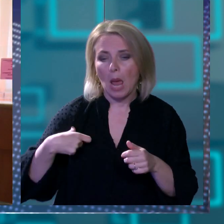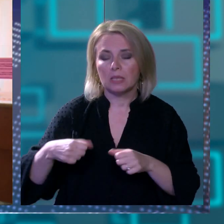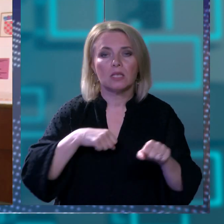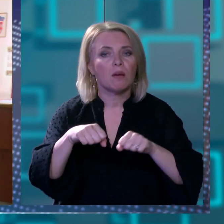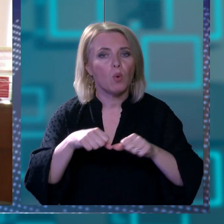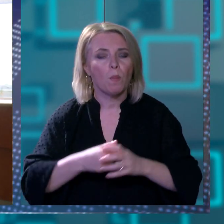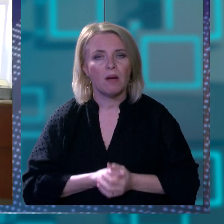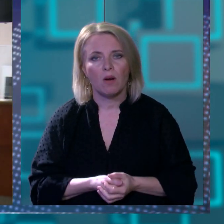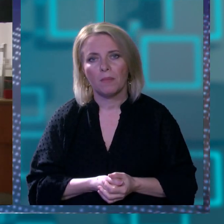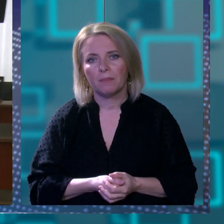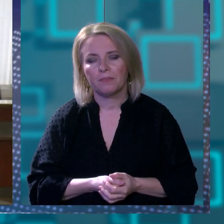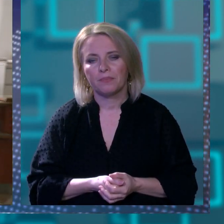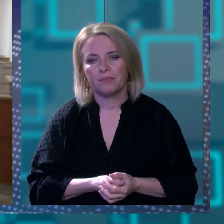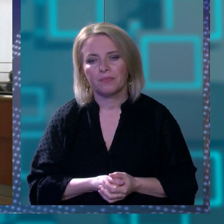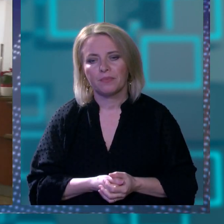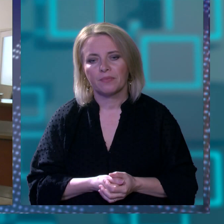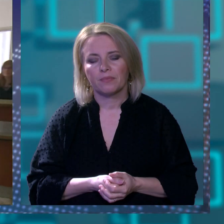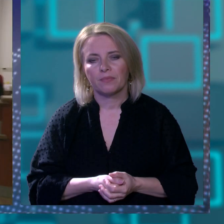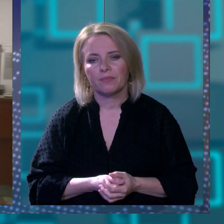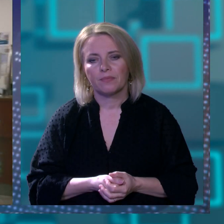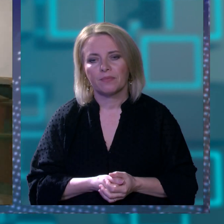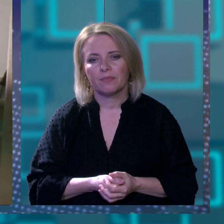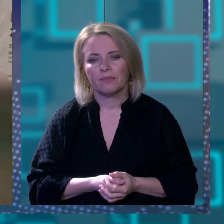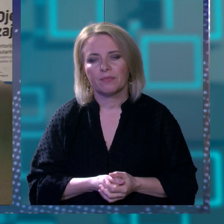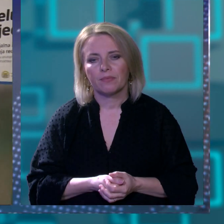koje obavljaju upravne poslove.